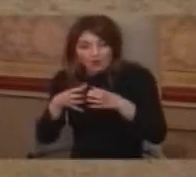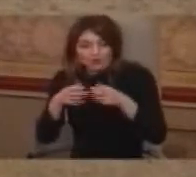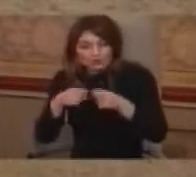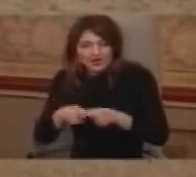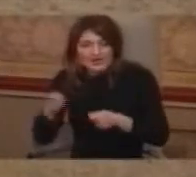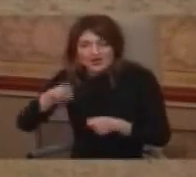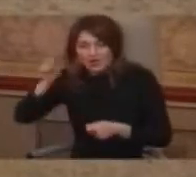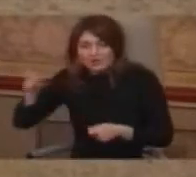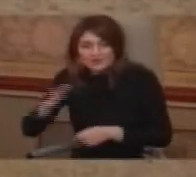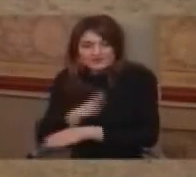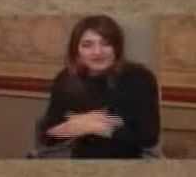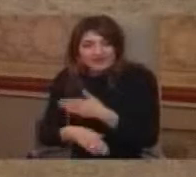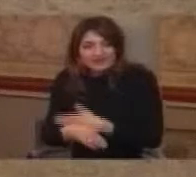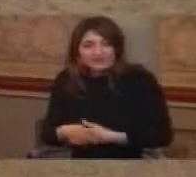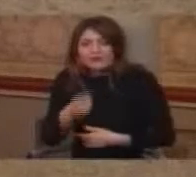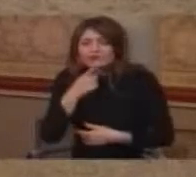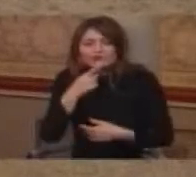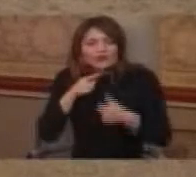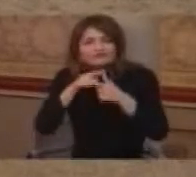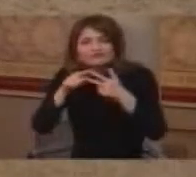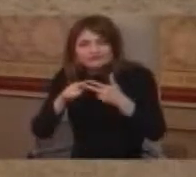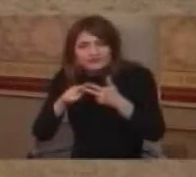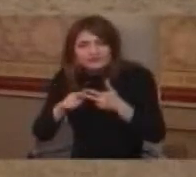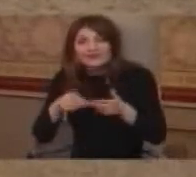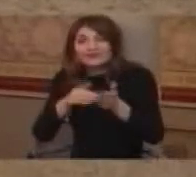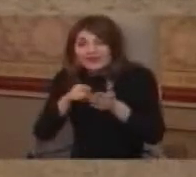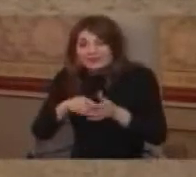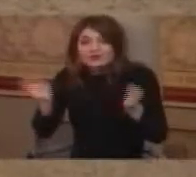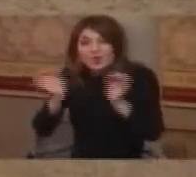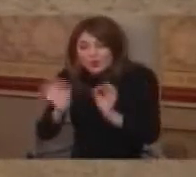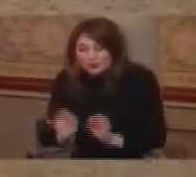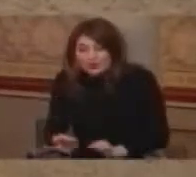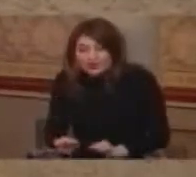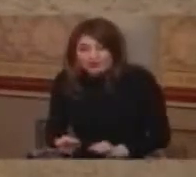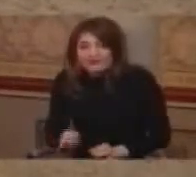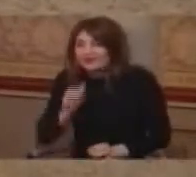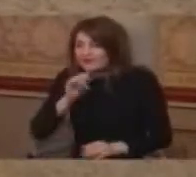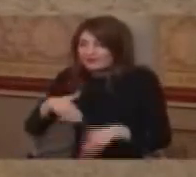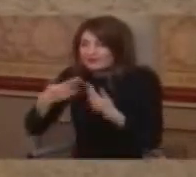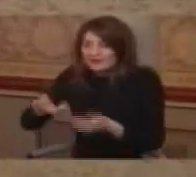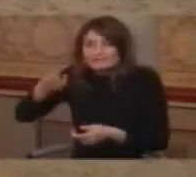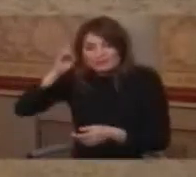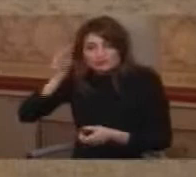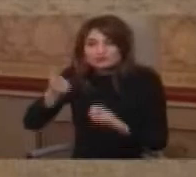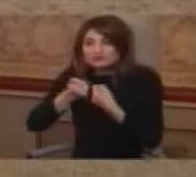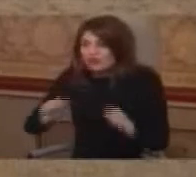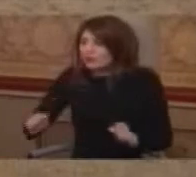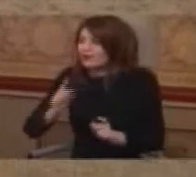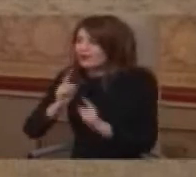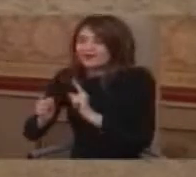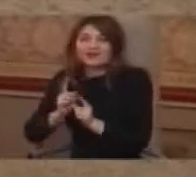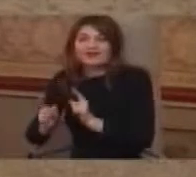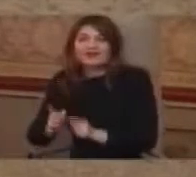osobama s invaliditetom, i da se urede, da se omogući slobodno kretanje i da se